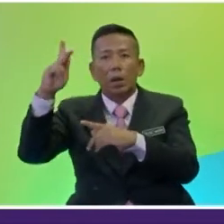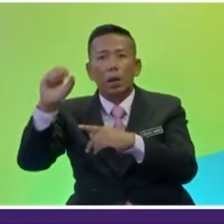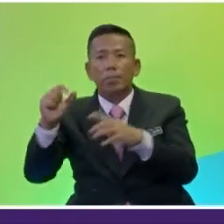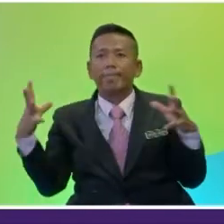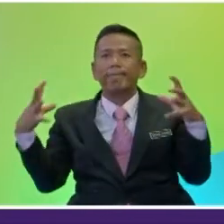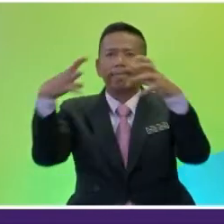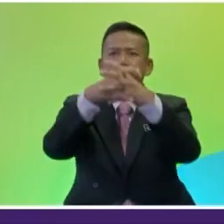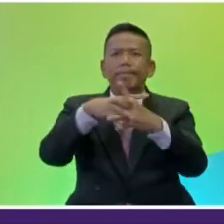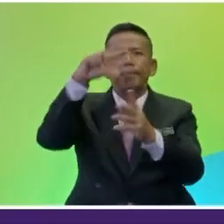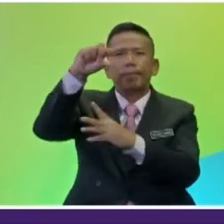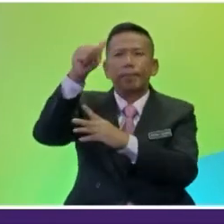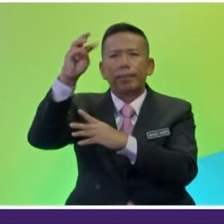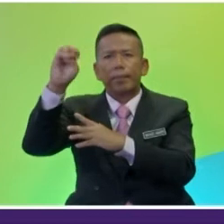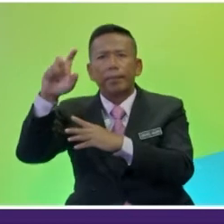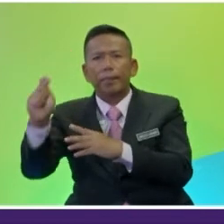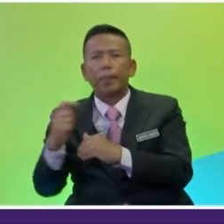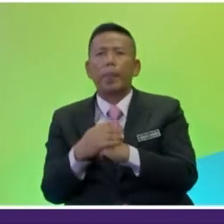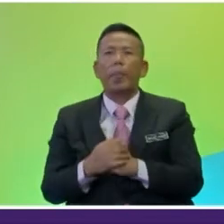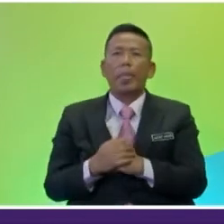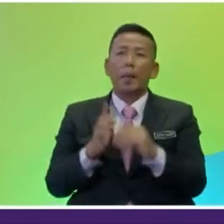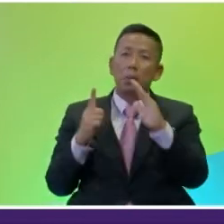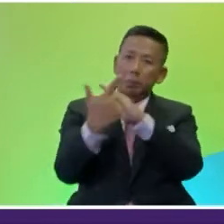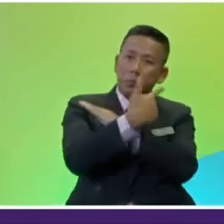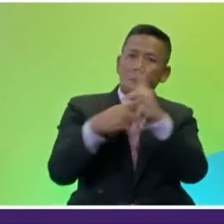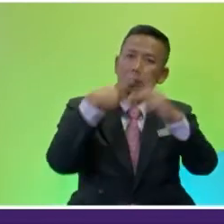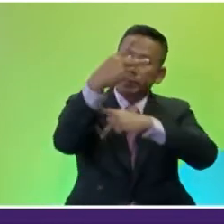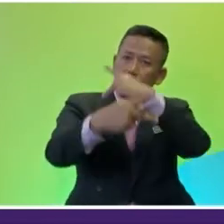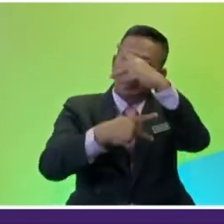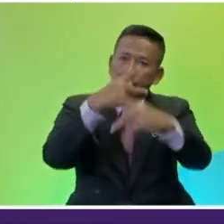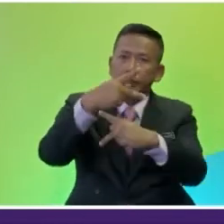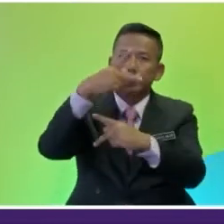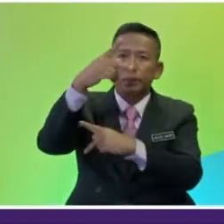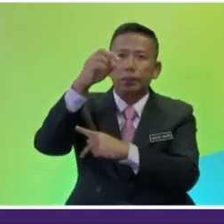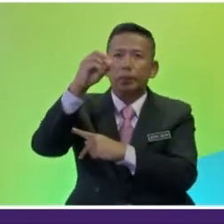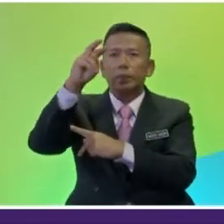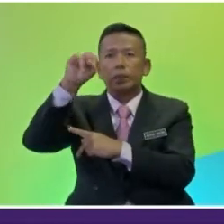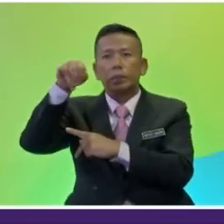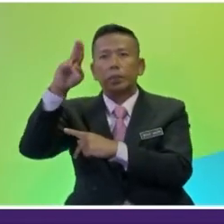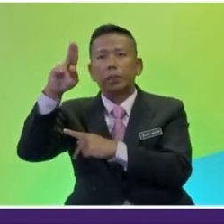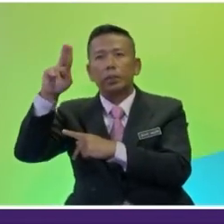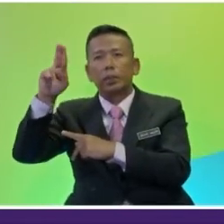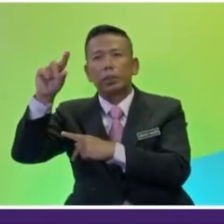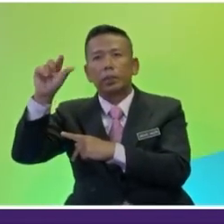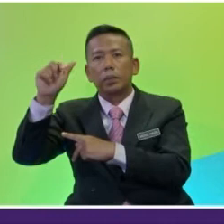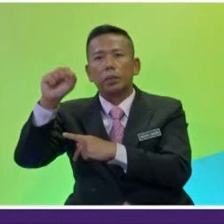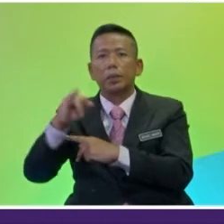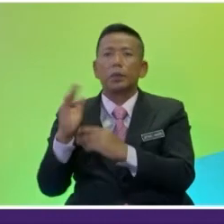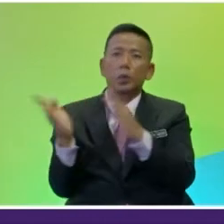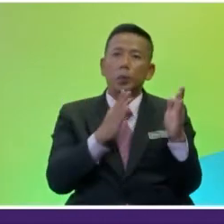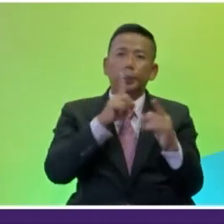kami alright di mana ia melalui proses konjugasi juga oke mari kita lihat